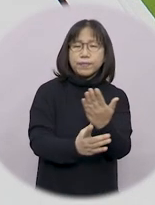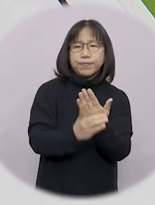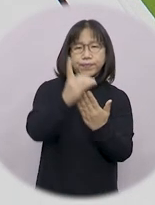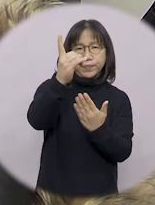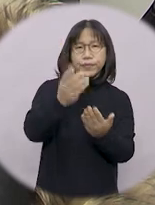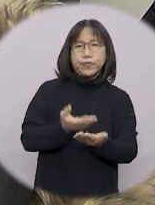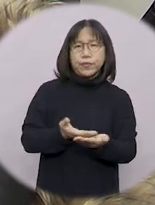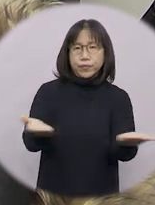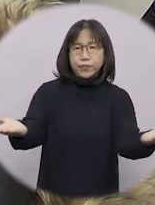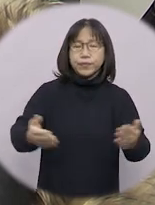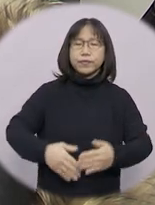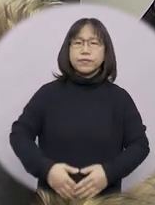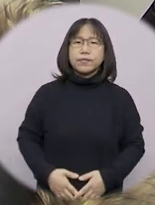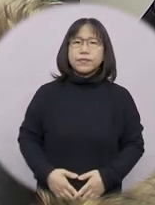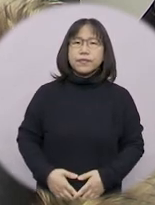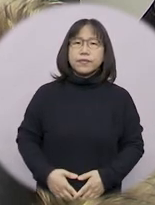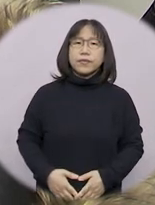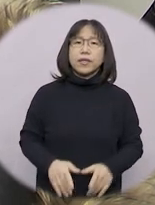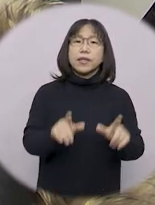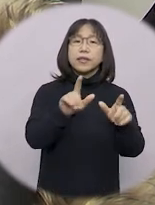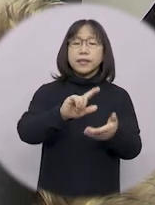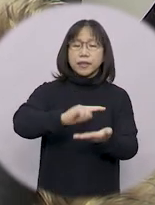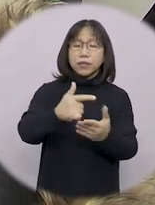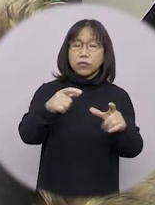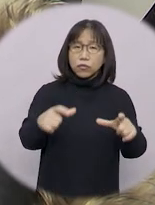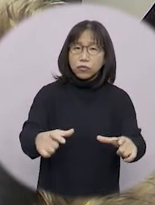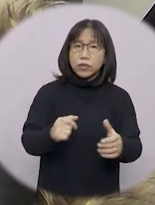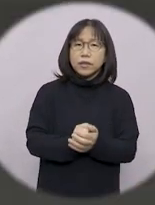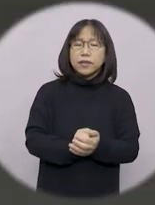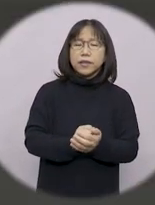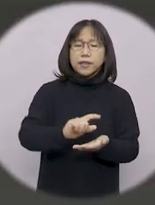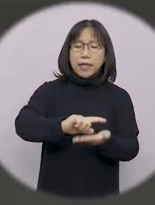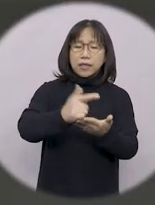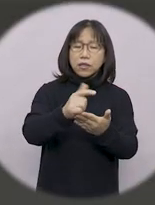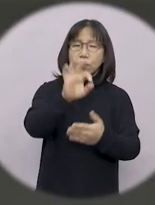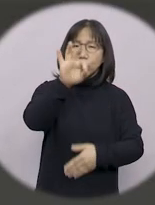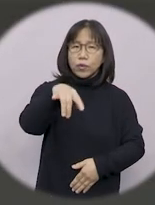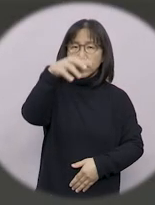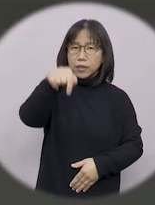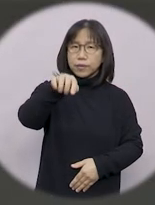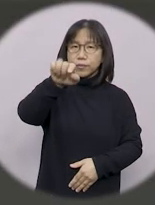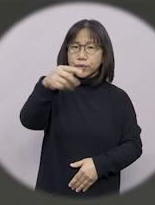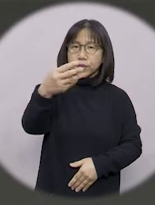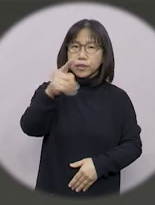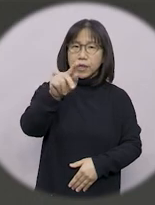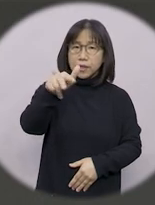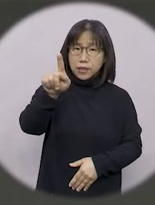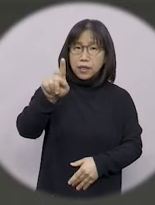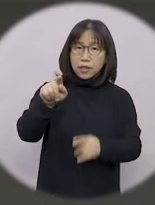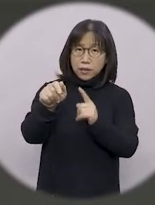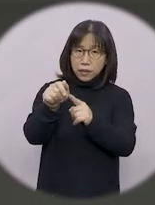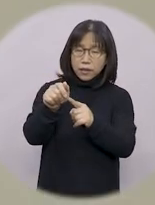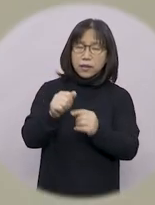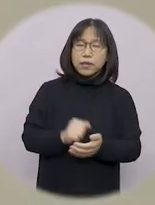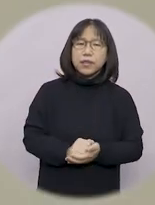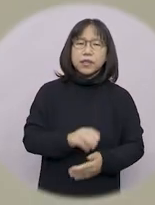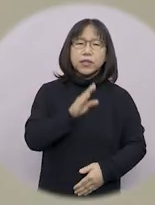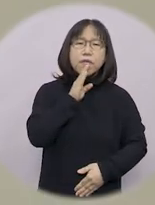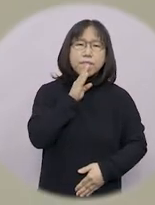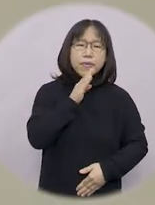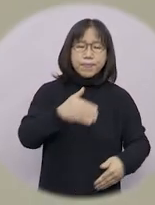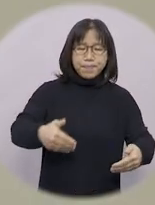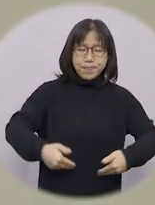제공하게 됩니다 한편 군은 강서 위드 플라자 가 앞으로 발달 장애인과 그 가족 에게 진정으로